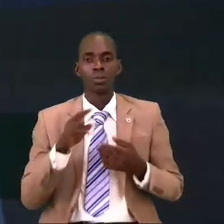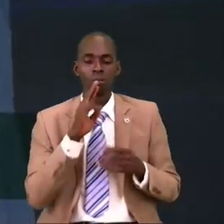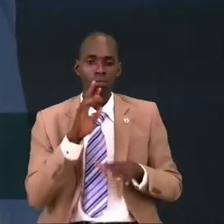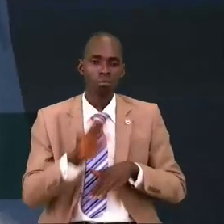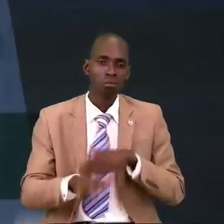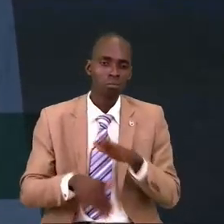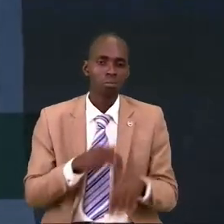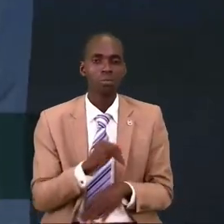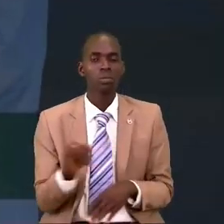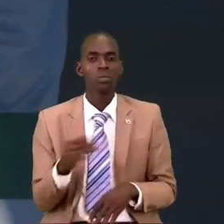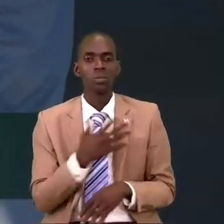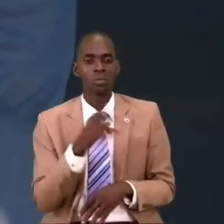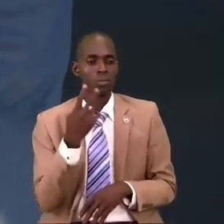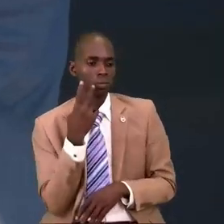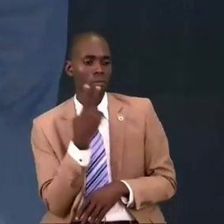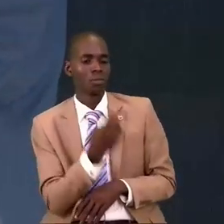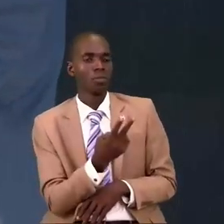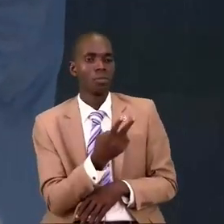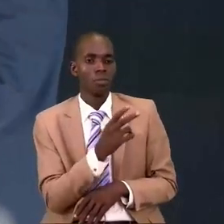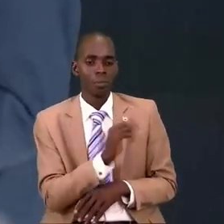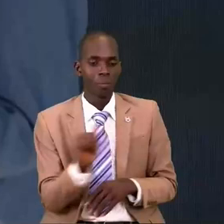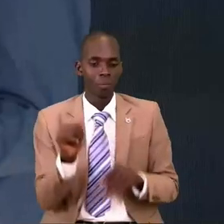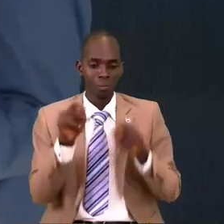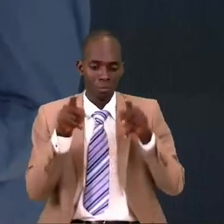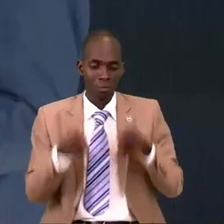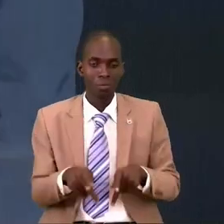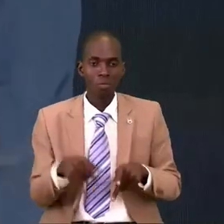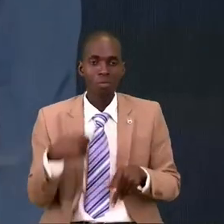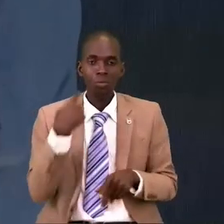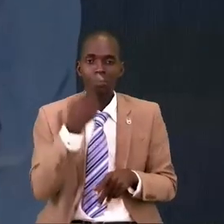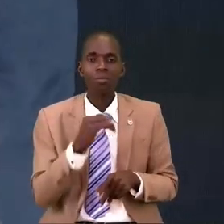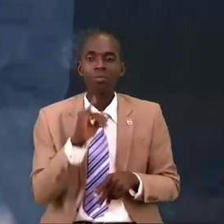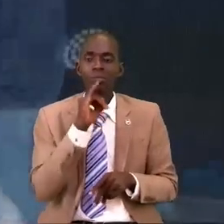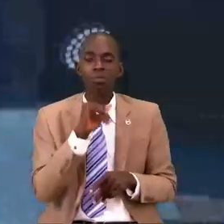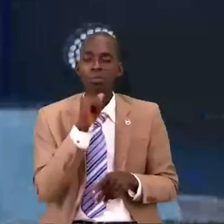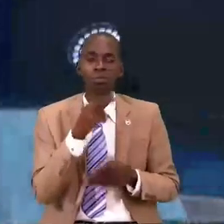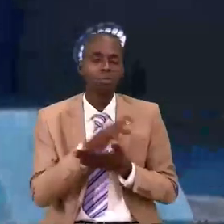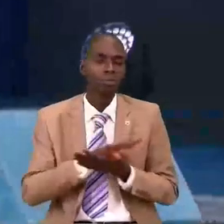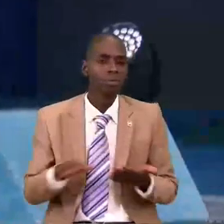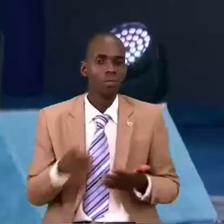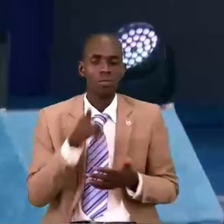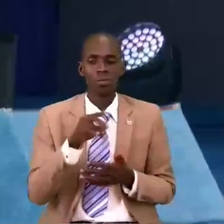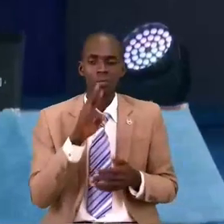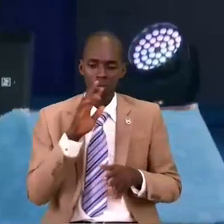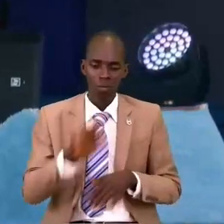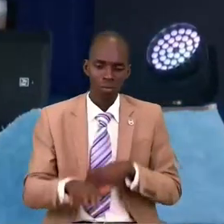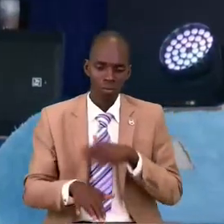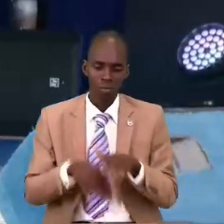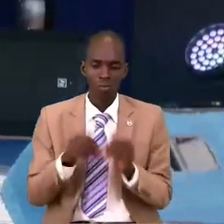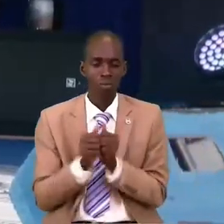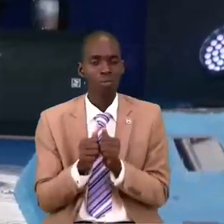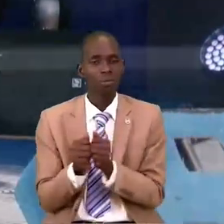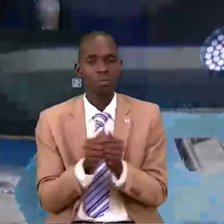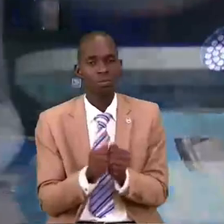est impie et vous marchez avec eux. La bénédiction ne vient pas comme ça. Il y a